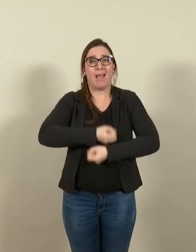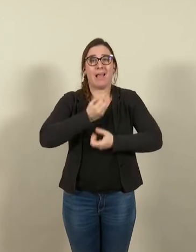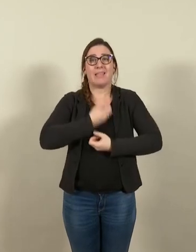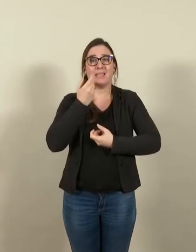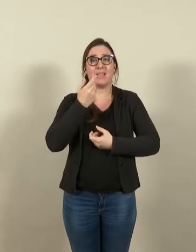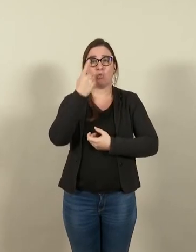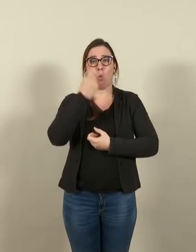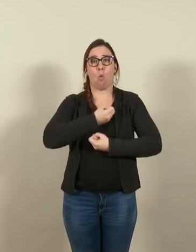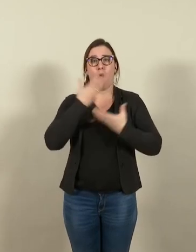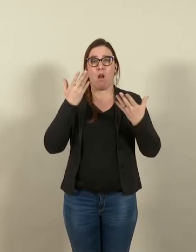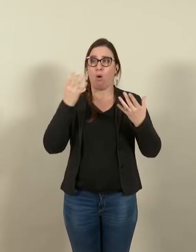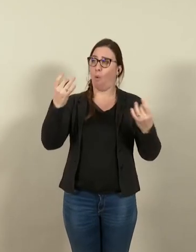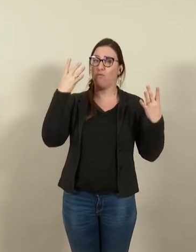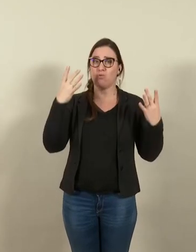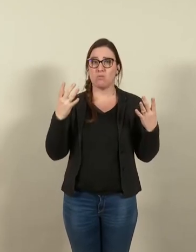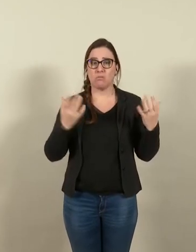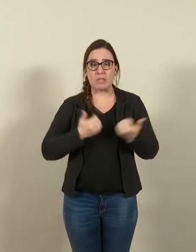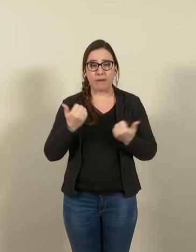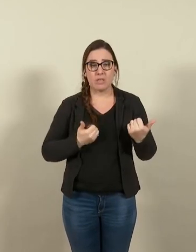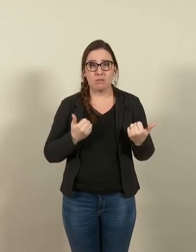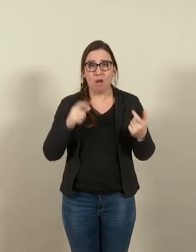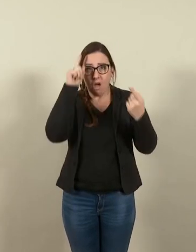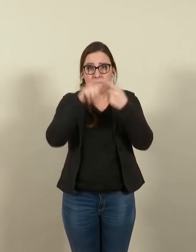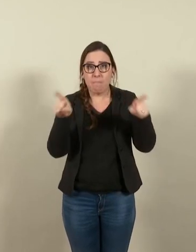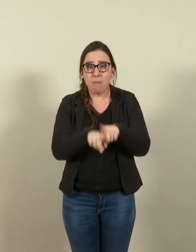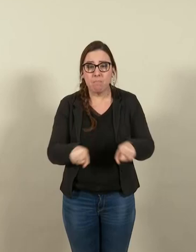non accepté donc par vos service